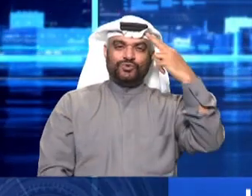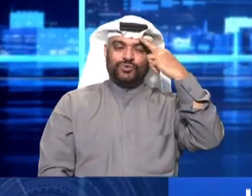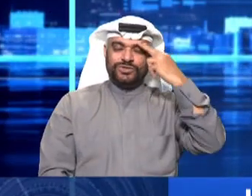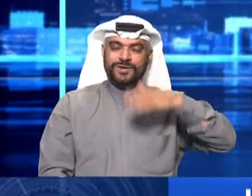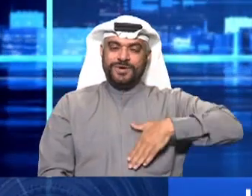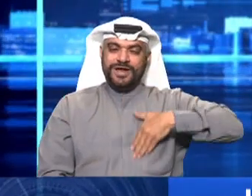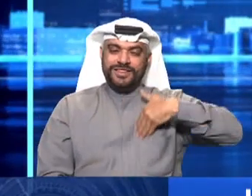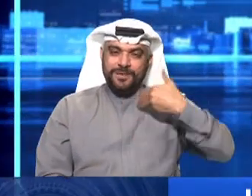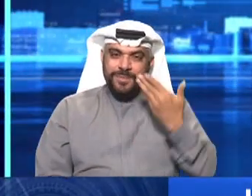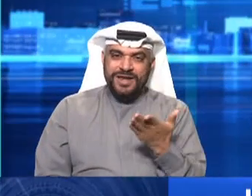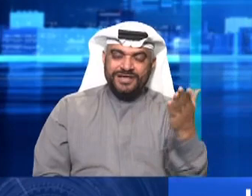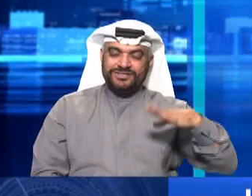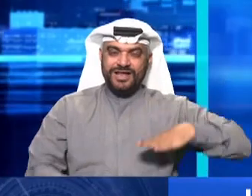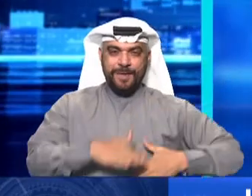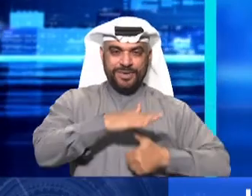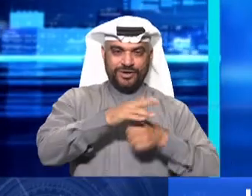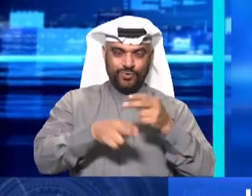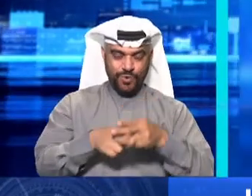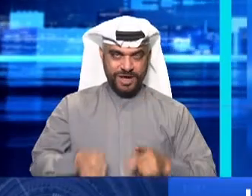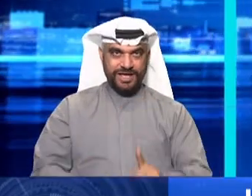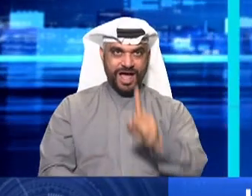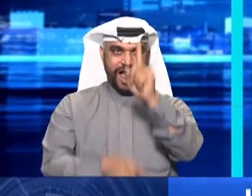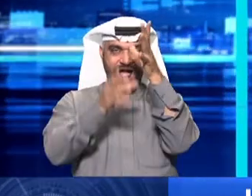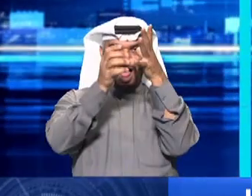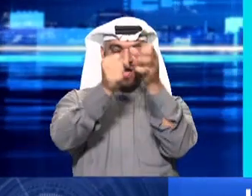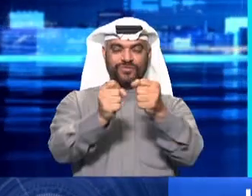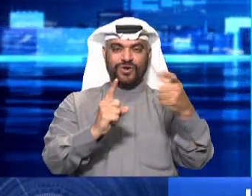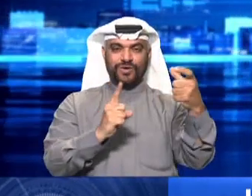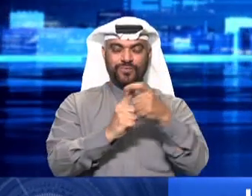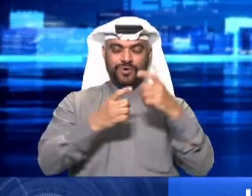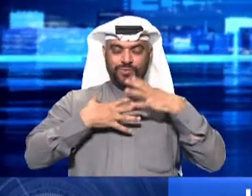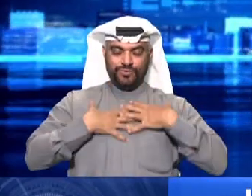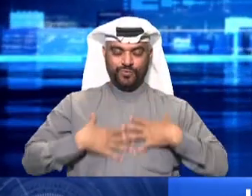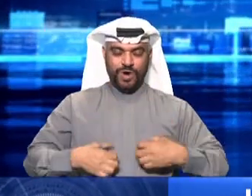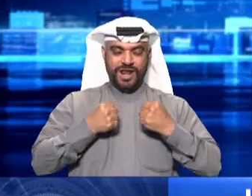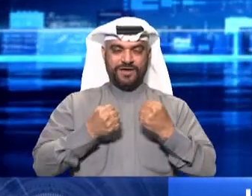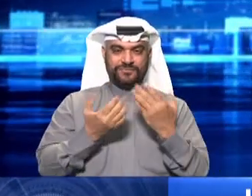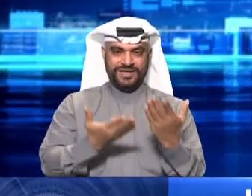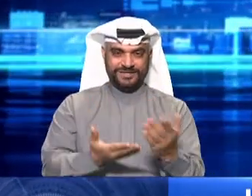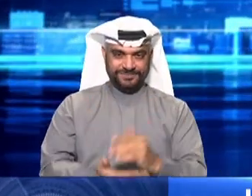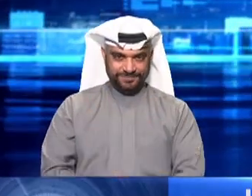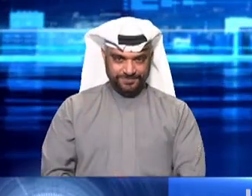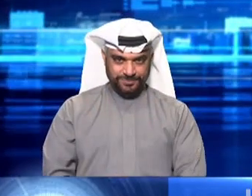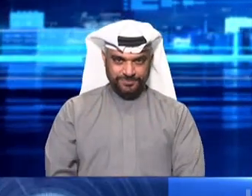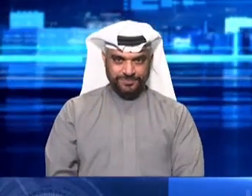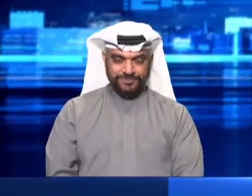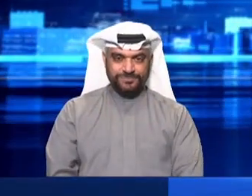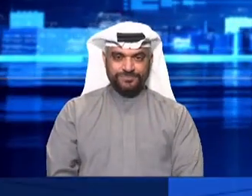متمنيا لصاحب السمو أمير البلاد حفظه الله ورعاه موفور الصحة والعافية.